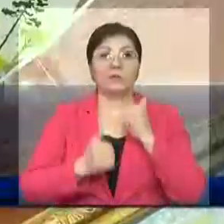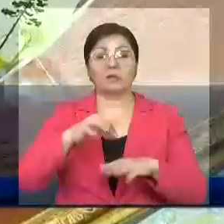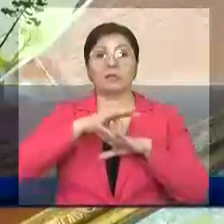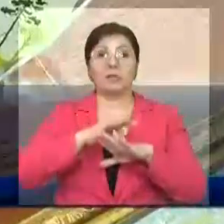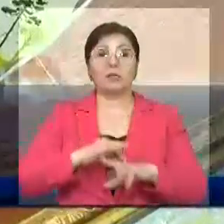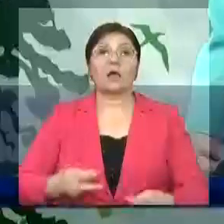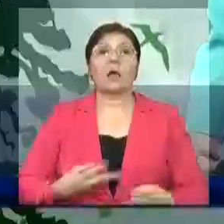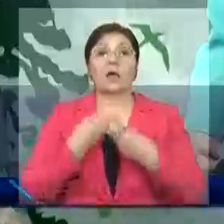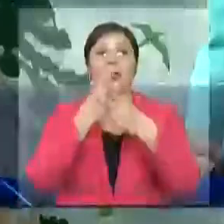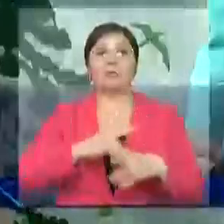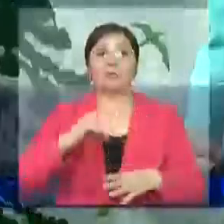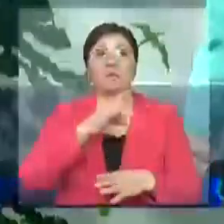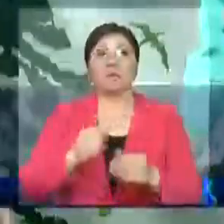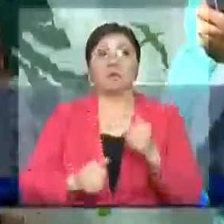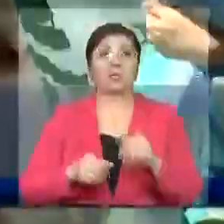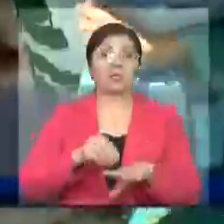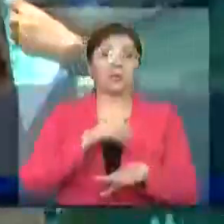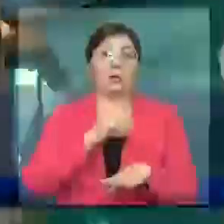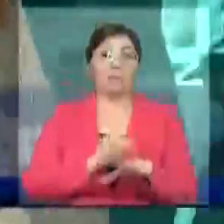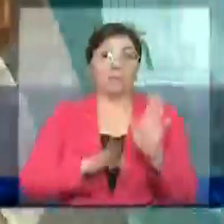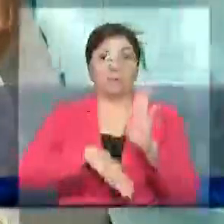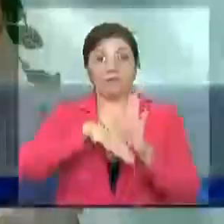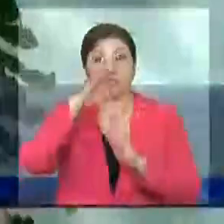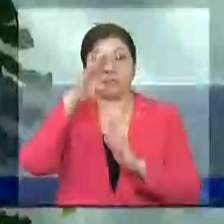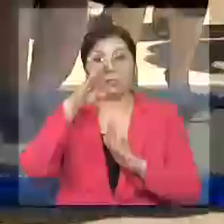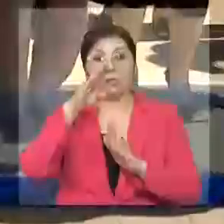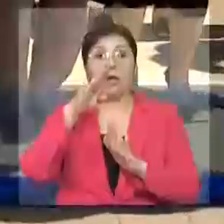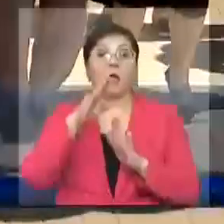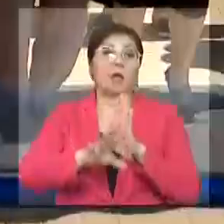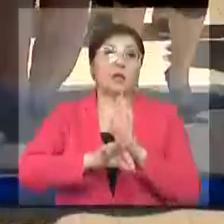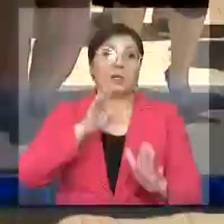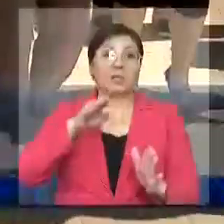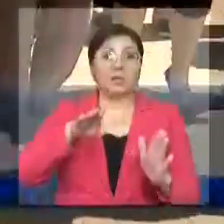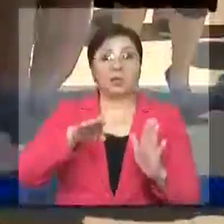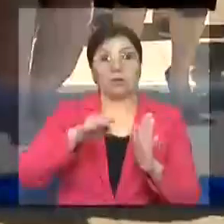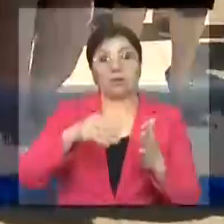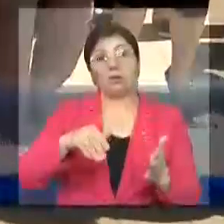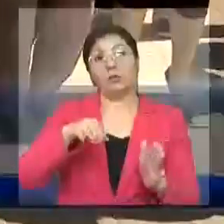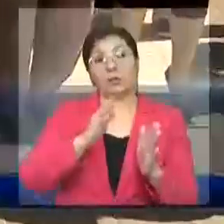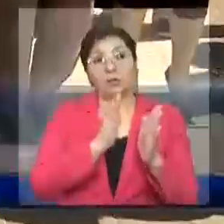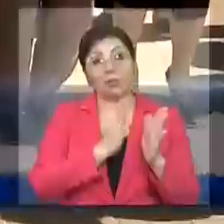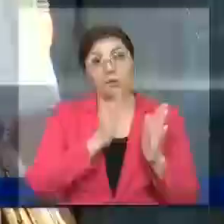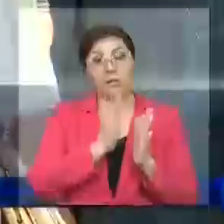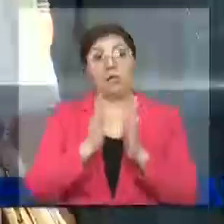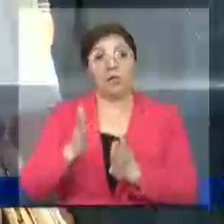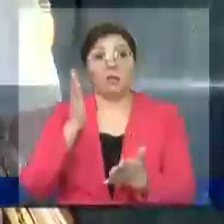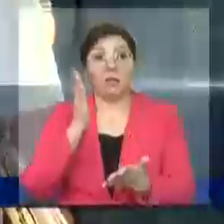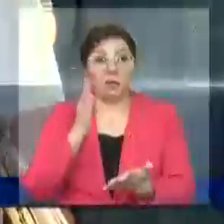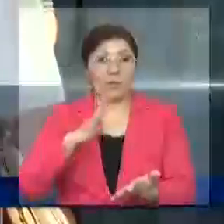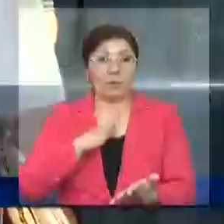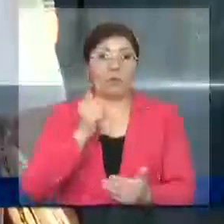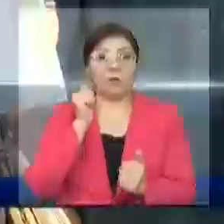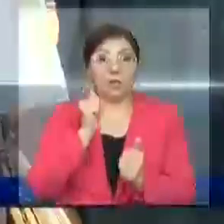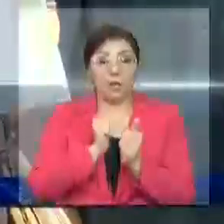ауданы әкімдігі үздіктерді анықтауда қандай критерийлерге сүйенгендігін атап өтті. Сондай-ақ заңға сәйкес әр кәсіпкер ауласы